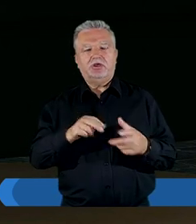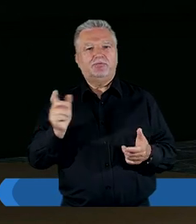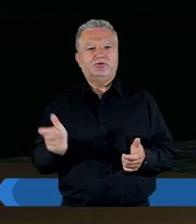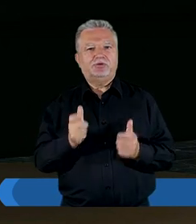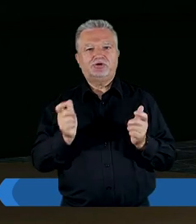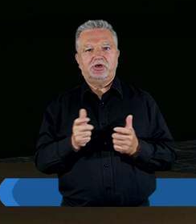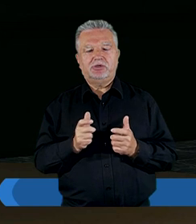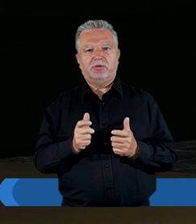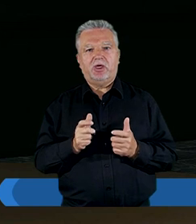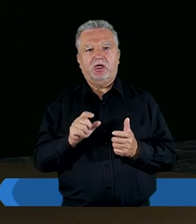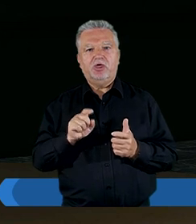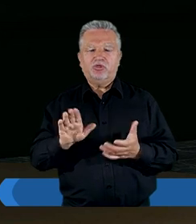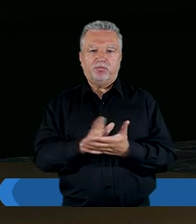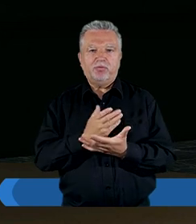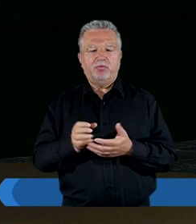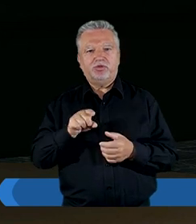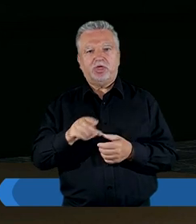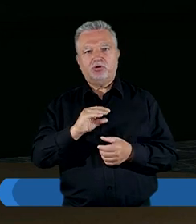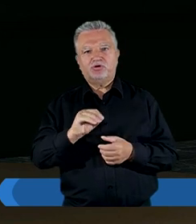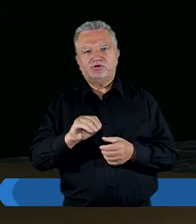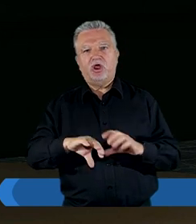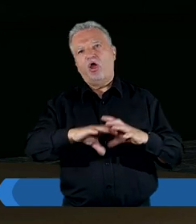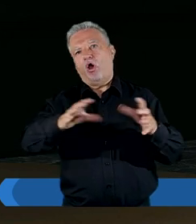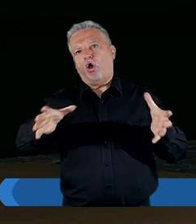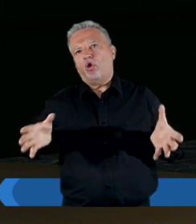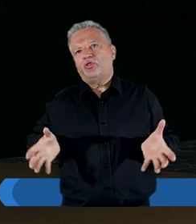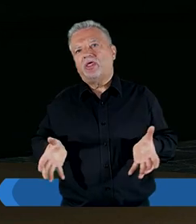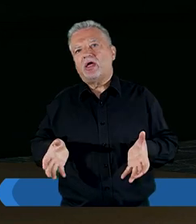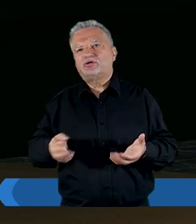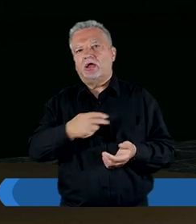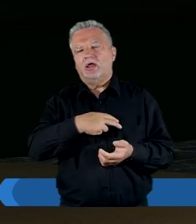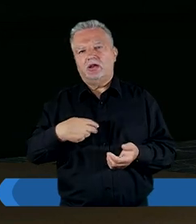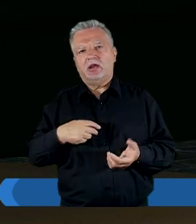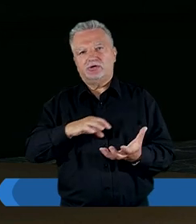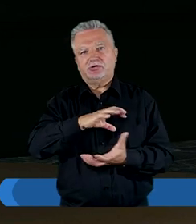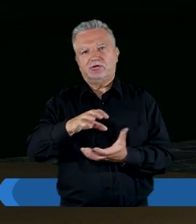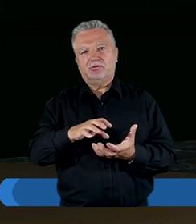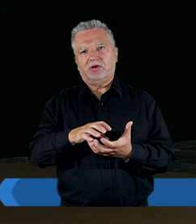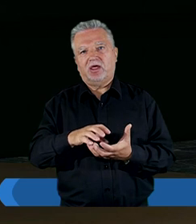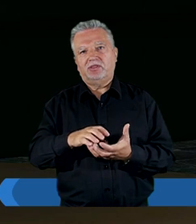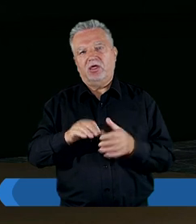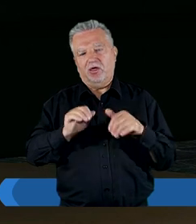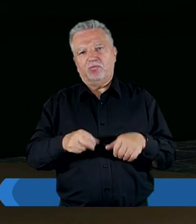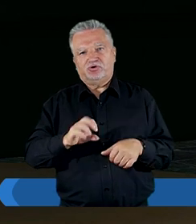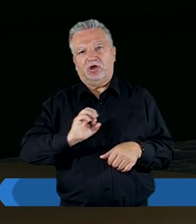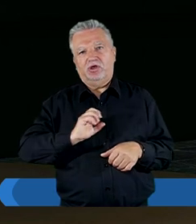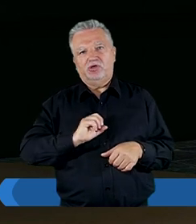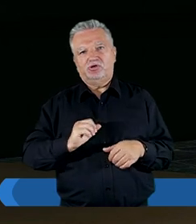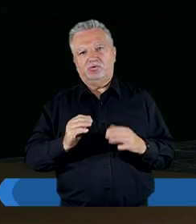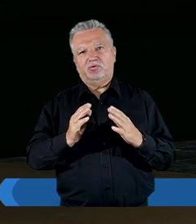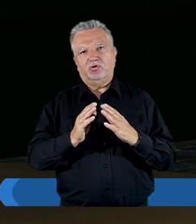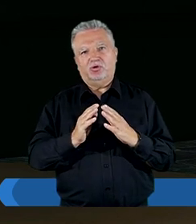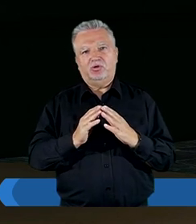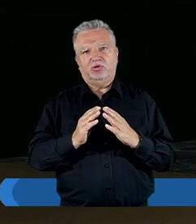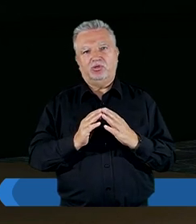pomimo tego, że otacza nas no, świat taki, jaki jest, wszyscy wiemy, to pewnie bym ten swój dom, i zresztą w zasadzie to